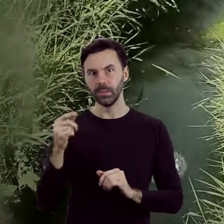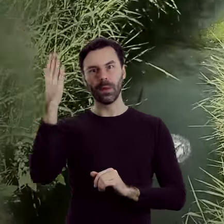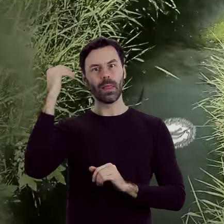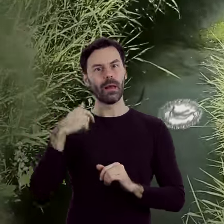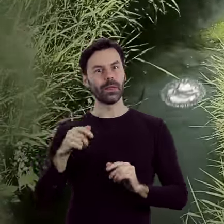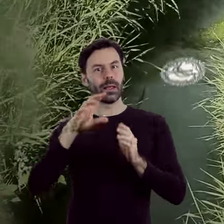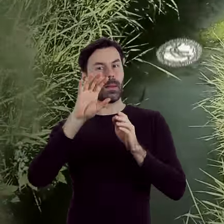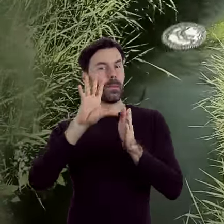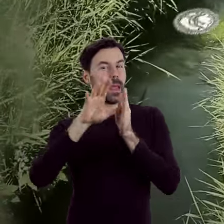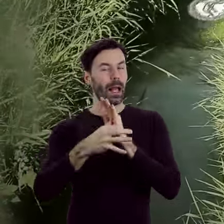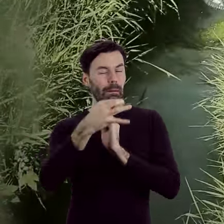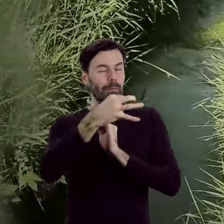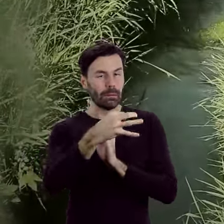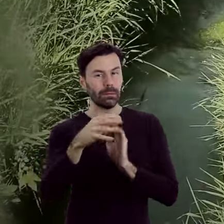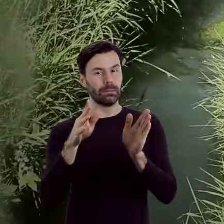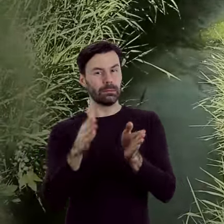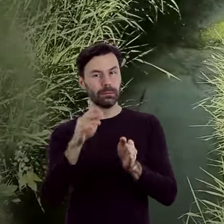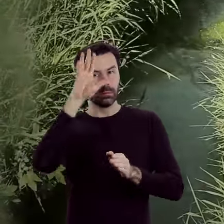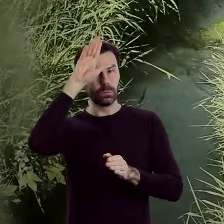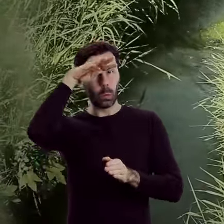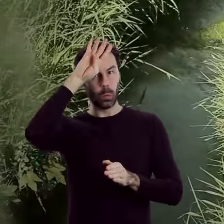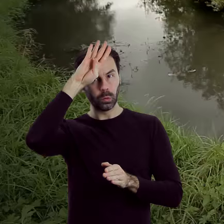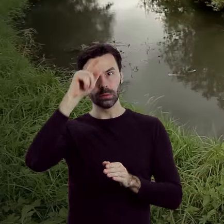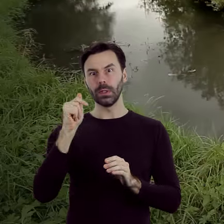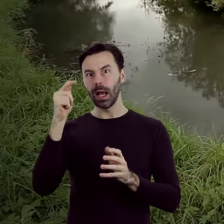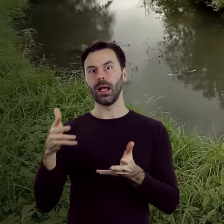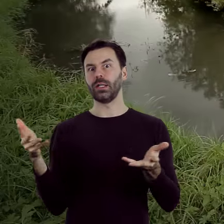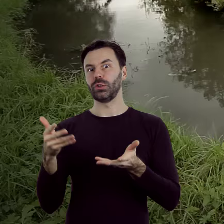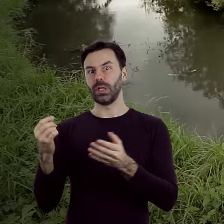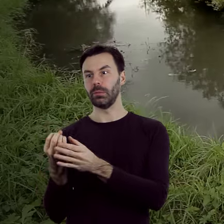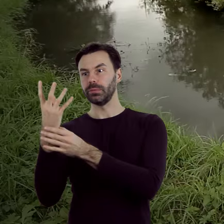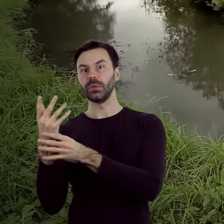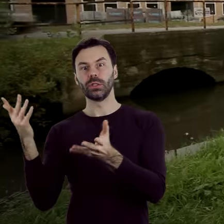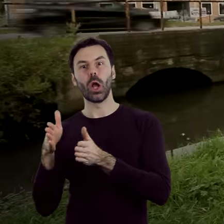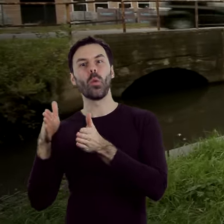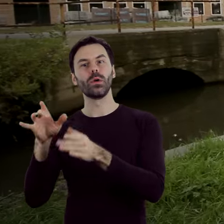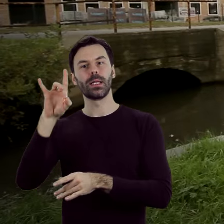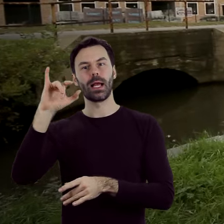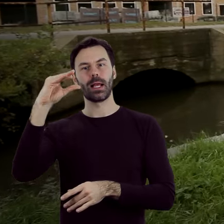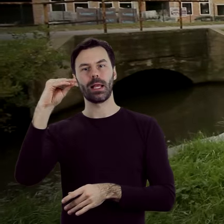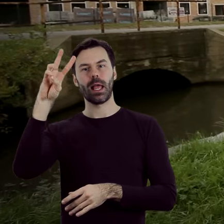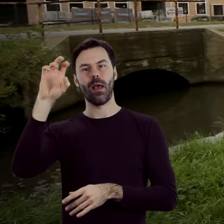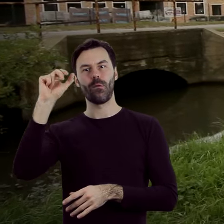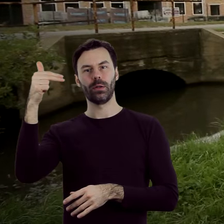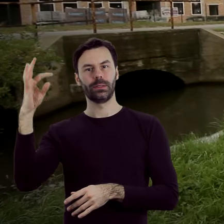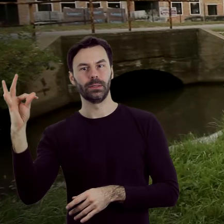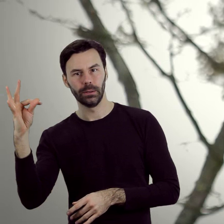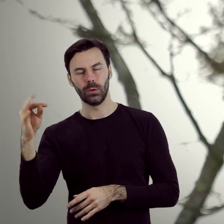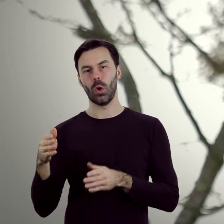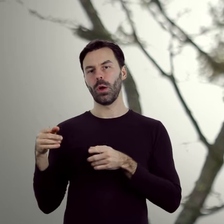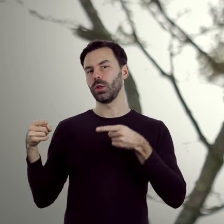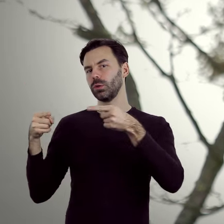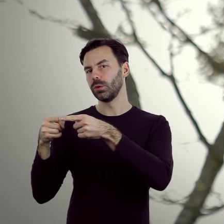małego wówczas miasteczka Łódź. Swoje źródła ma pod Giewontem, to znaczy przy skrzyżowaniu ulic Giewont